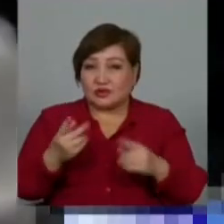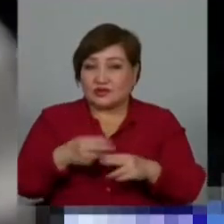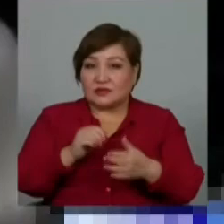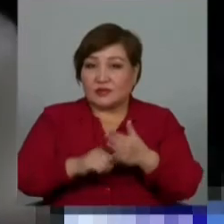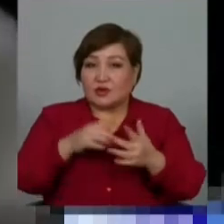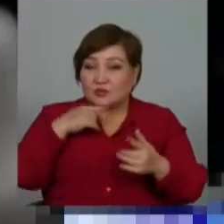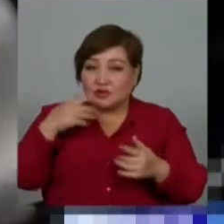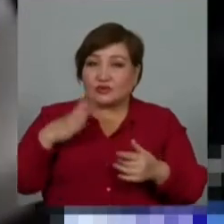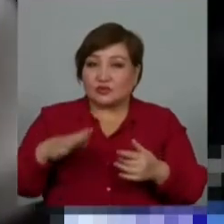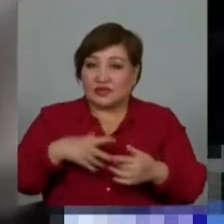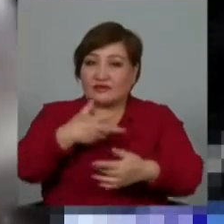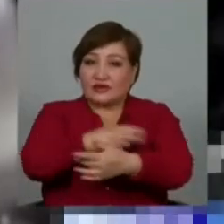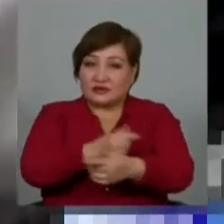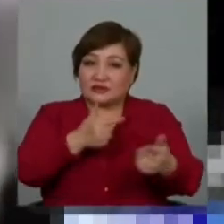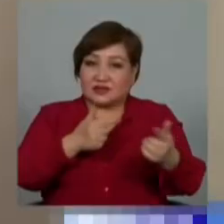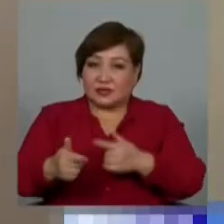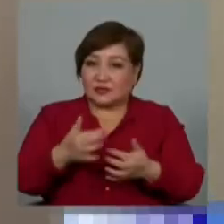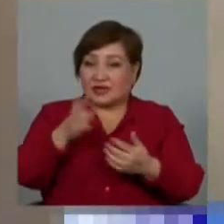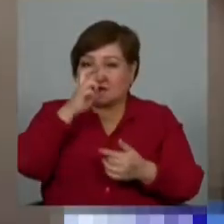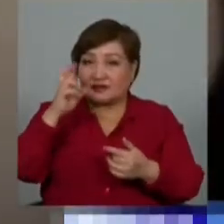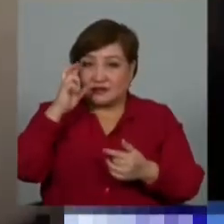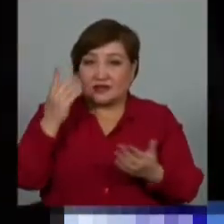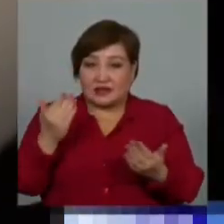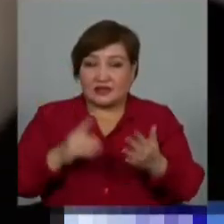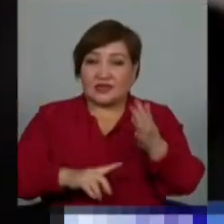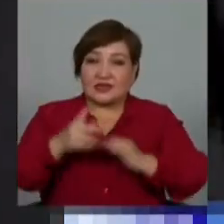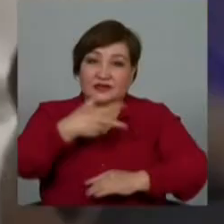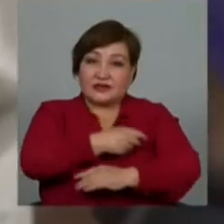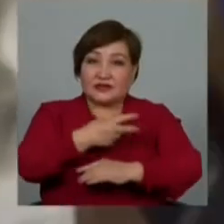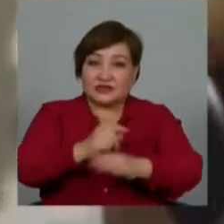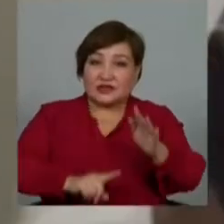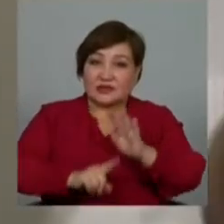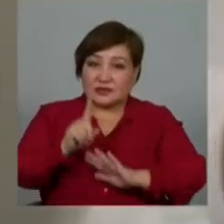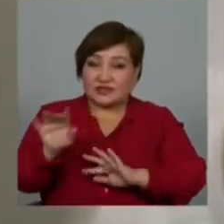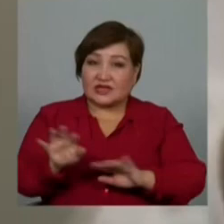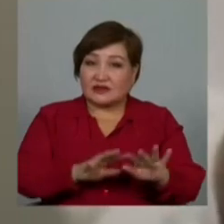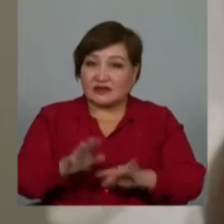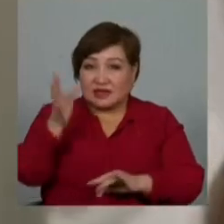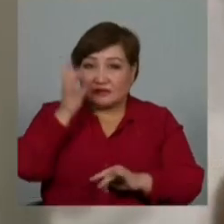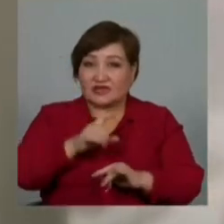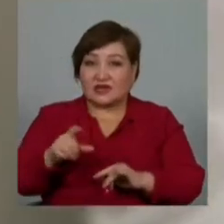жасалып, бүгінде бірқатар елдер жаппай егу шараларын да бастап кетті. Ғалымдардың айтуынша,